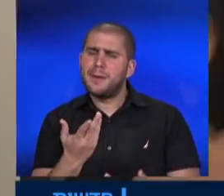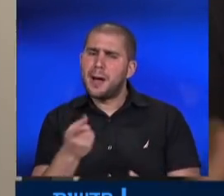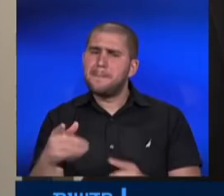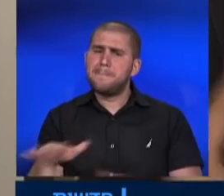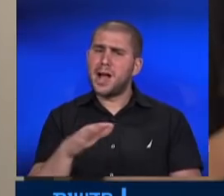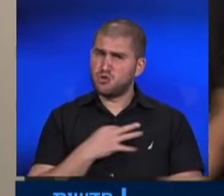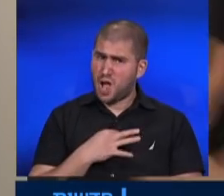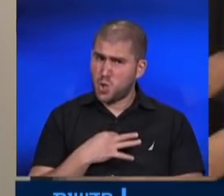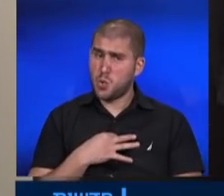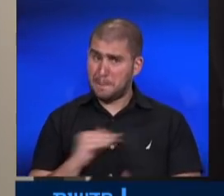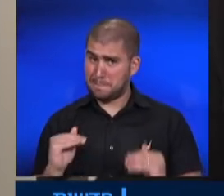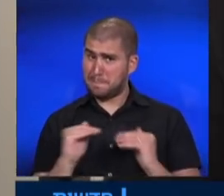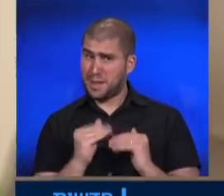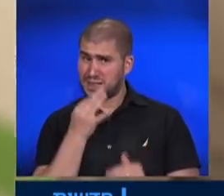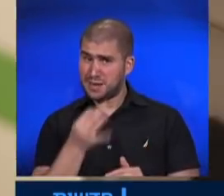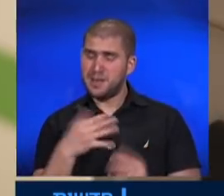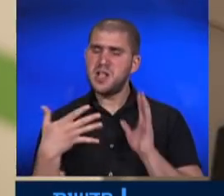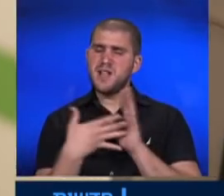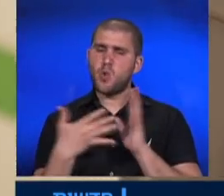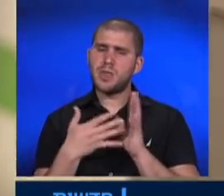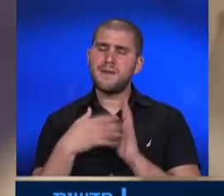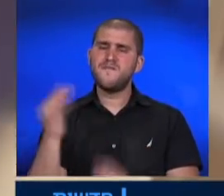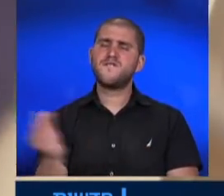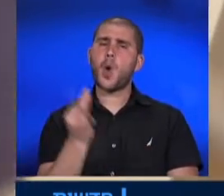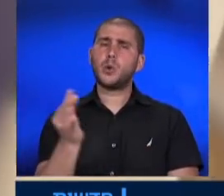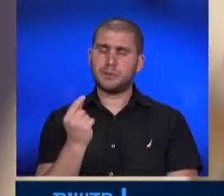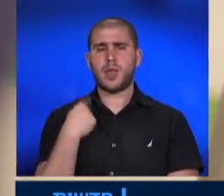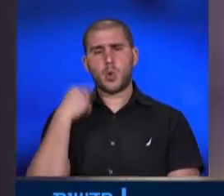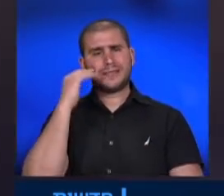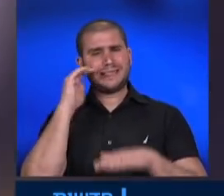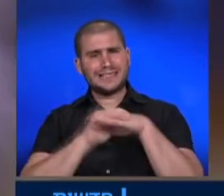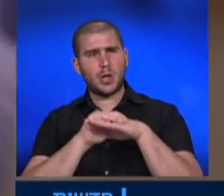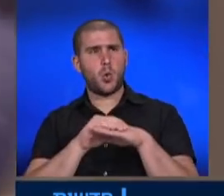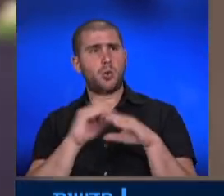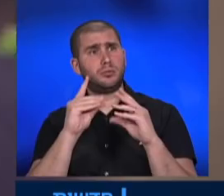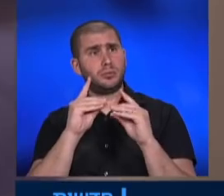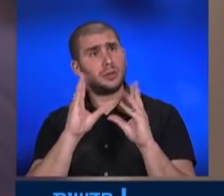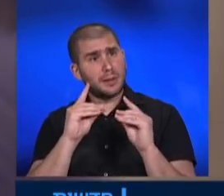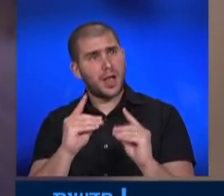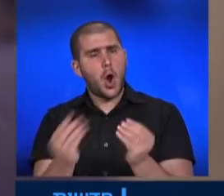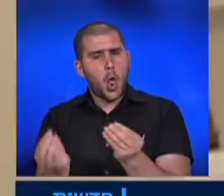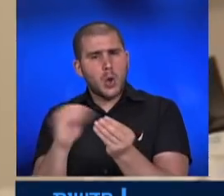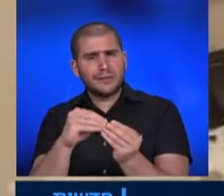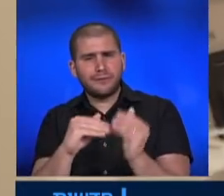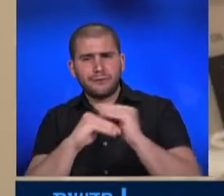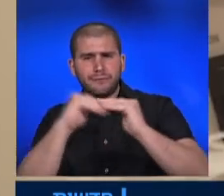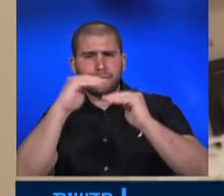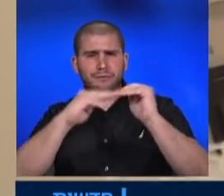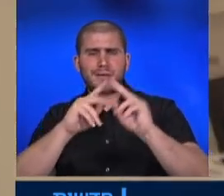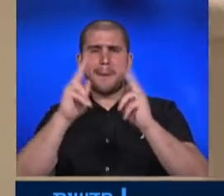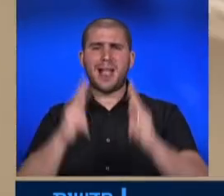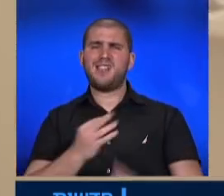גם מתאימה לאבחונים ויראליים. ואנחנו זיהינו את הדרך גם להוסיף נדבך לפלטפורמה שלנו